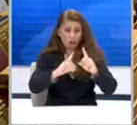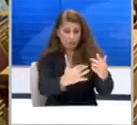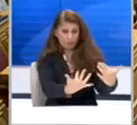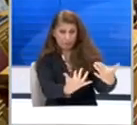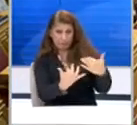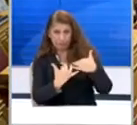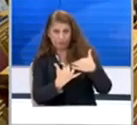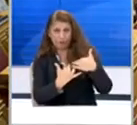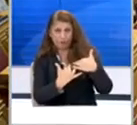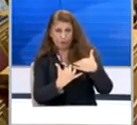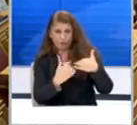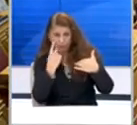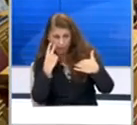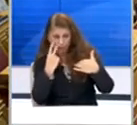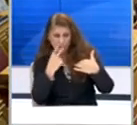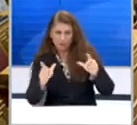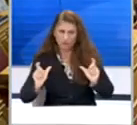κατεναντίον